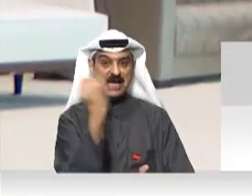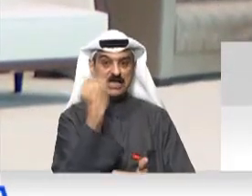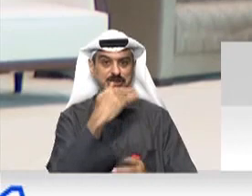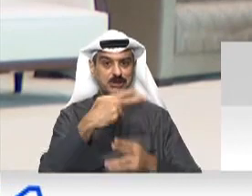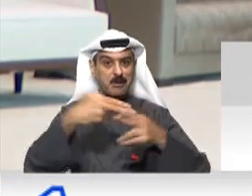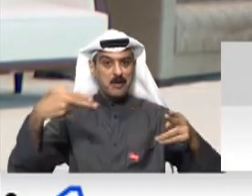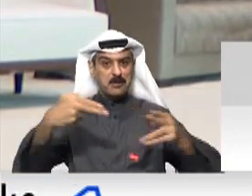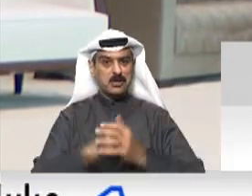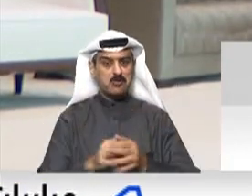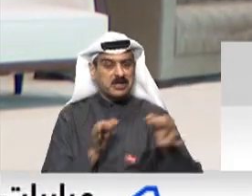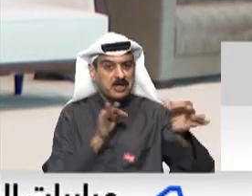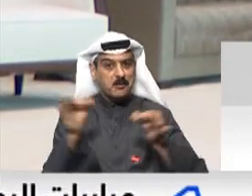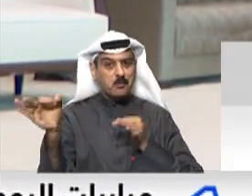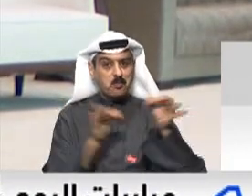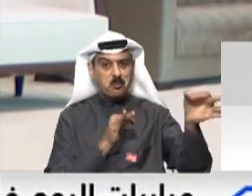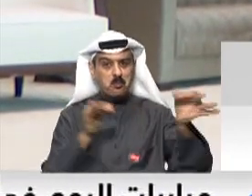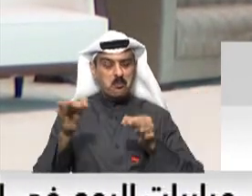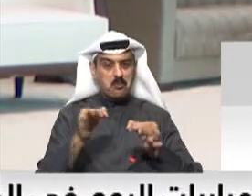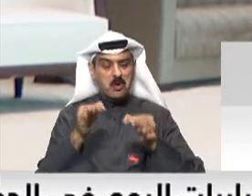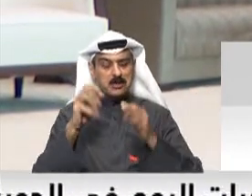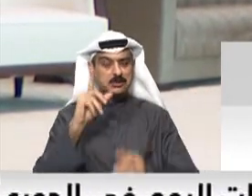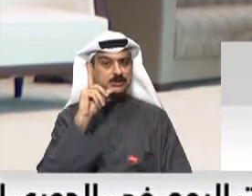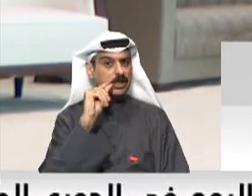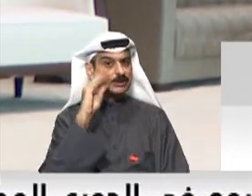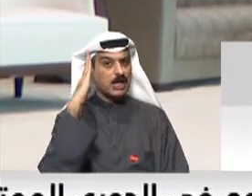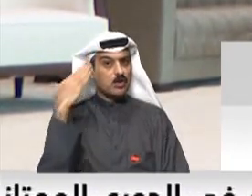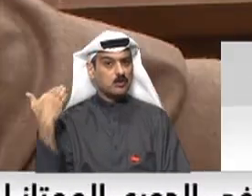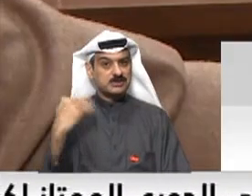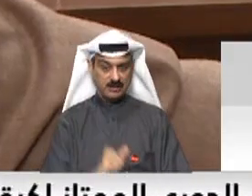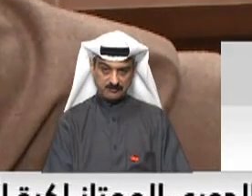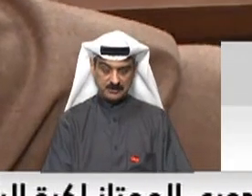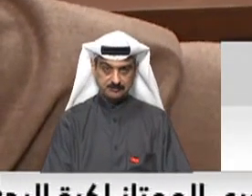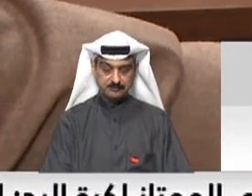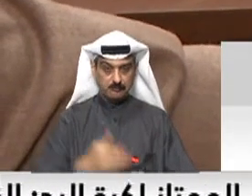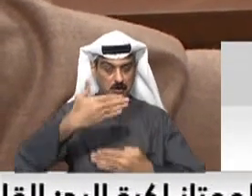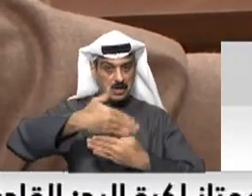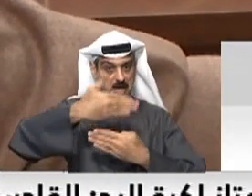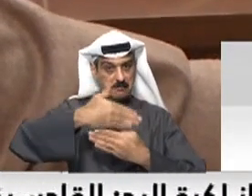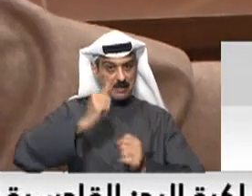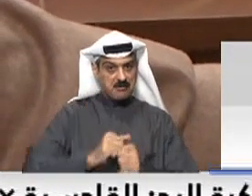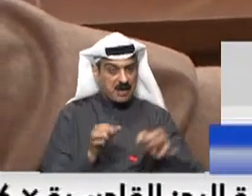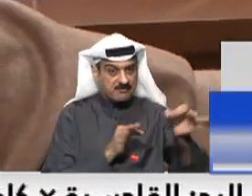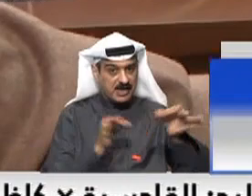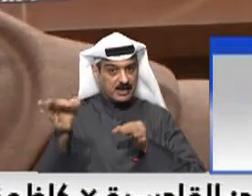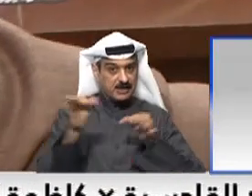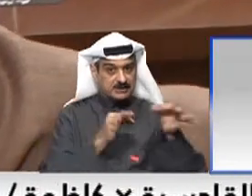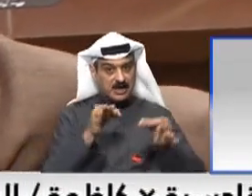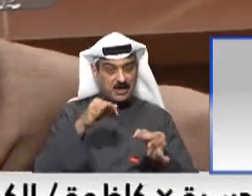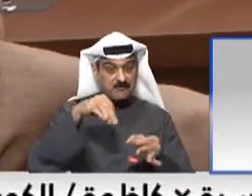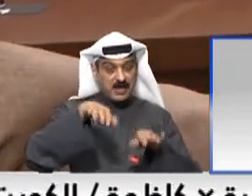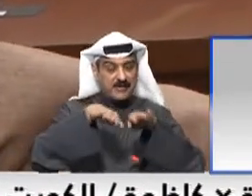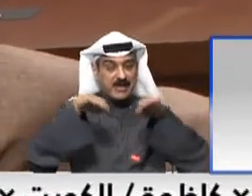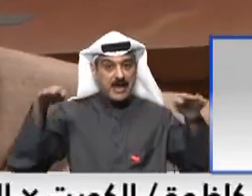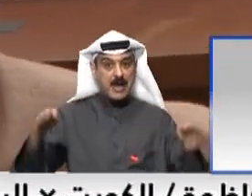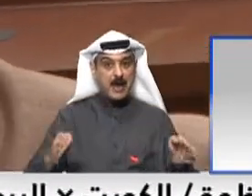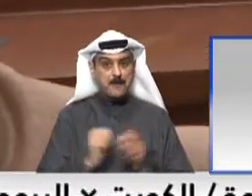كويتية من المهندسين والمهندسات. المبنى تم تصميمه من قبل المكتب العربي للاستشارات الهندسية،